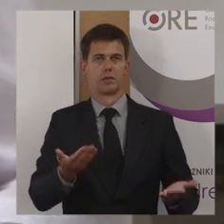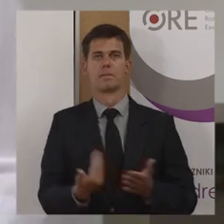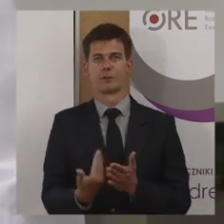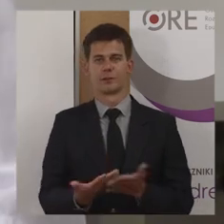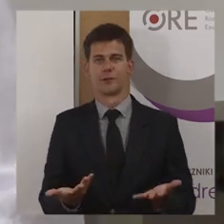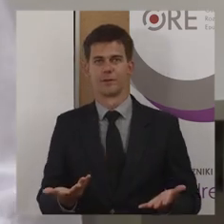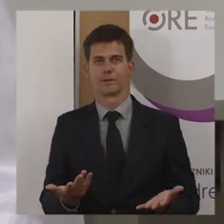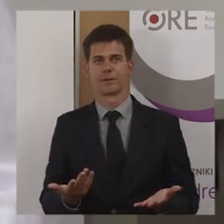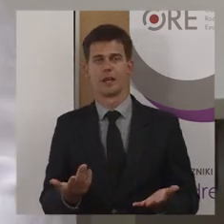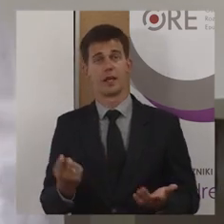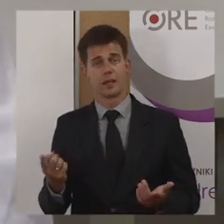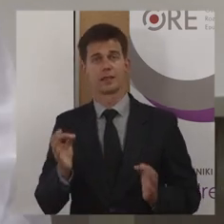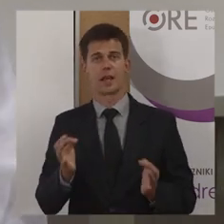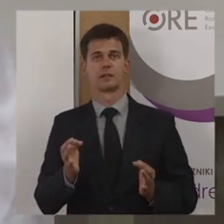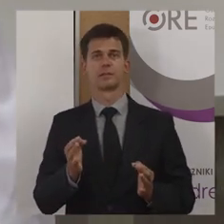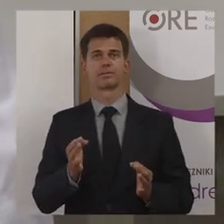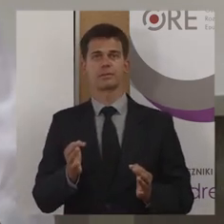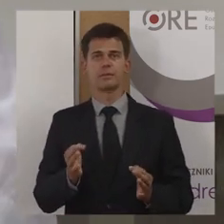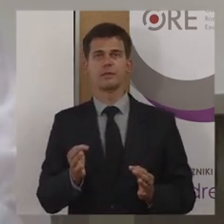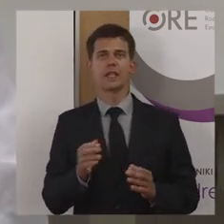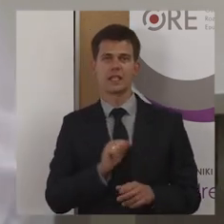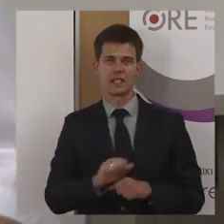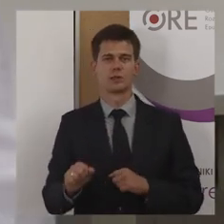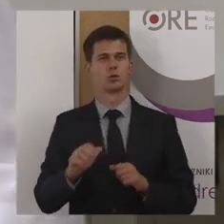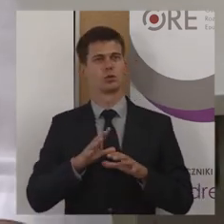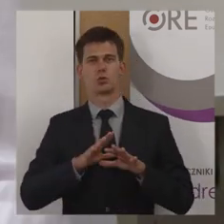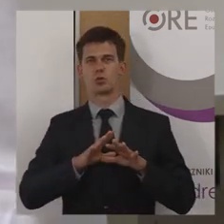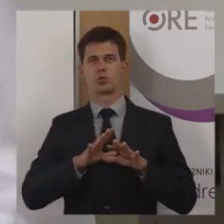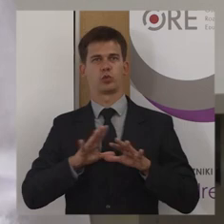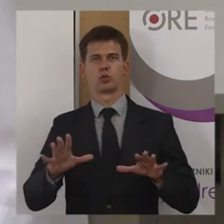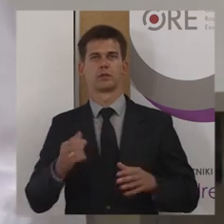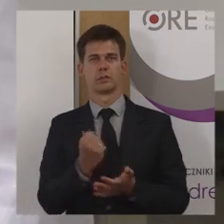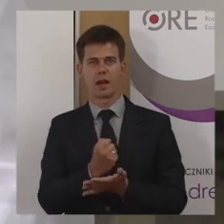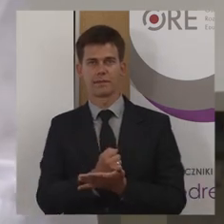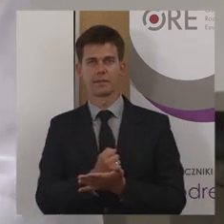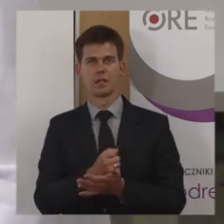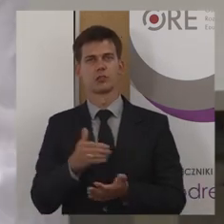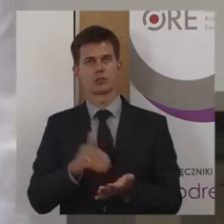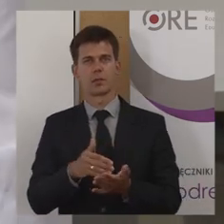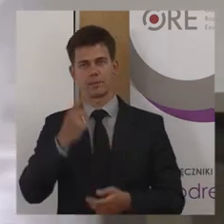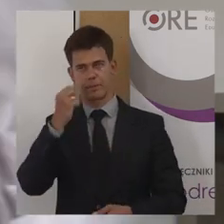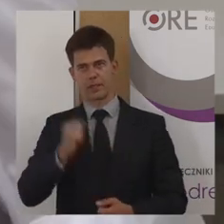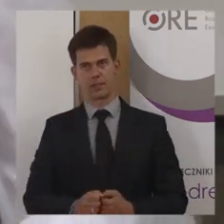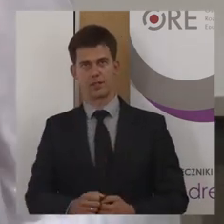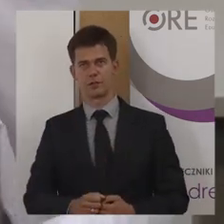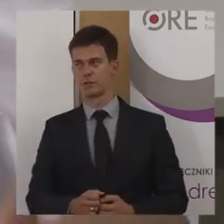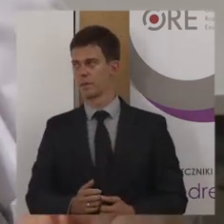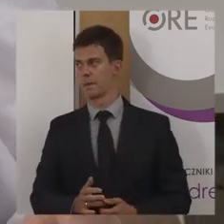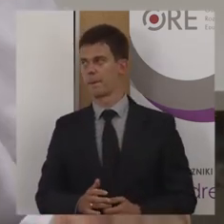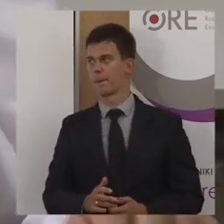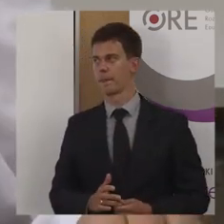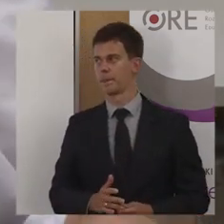I tutaj jest cały szereg elementów, o których trzeba pamiętać, o których trzeba myśleć. Tu Mateusz